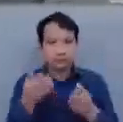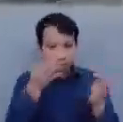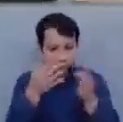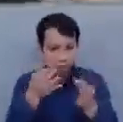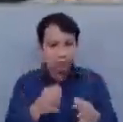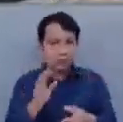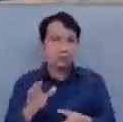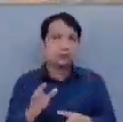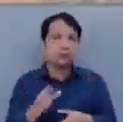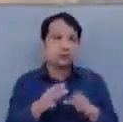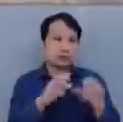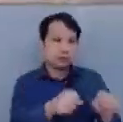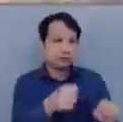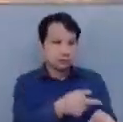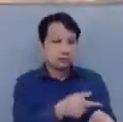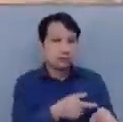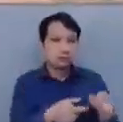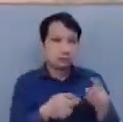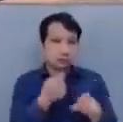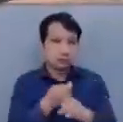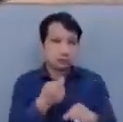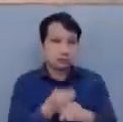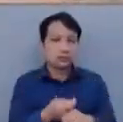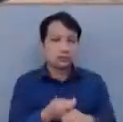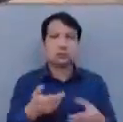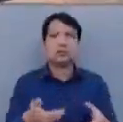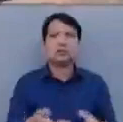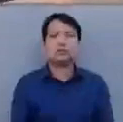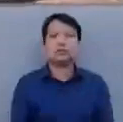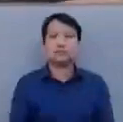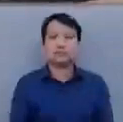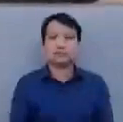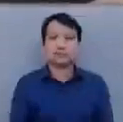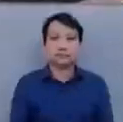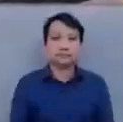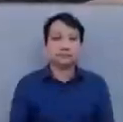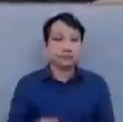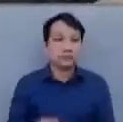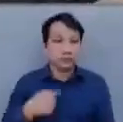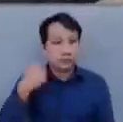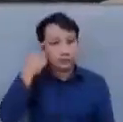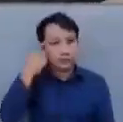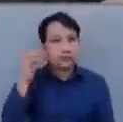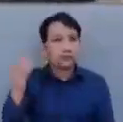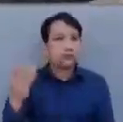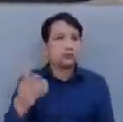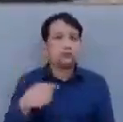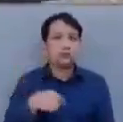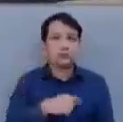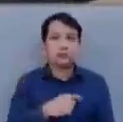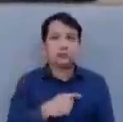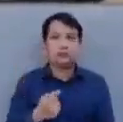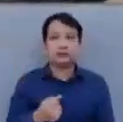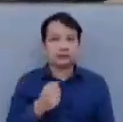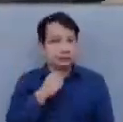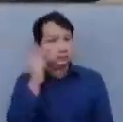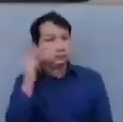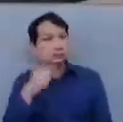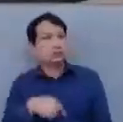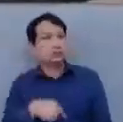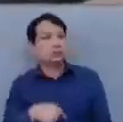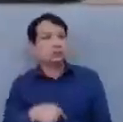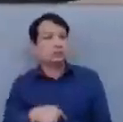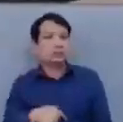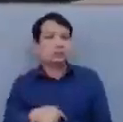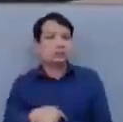up ang taxi driver. Wala po sa isip nung oras na yun eh, kaya po nagawa ko yun. Nagulat na lang ako, may nakatutok na sa aking